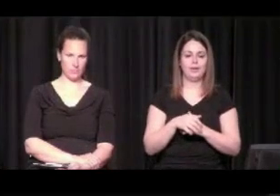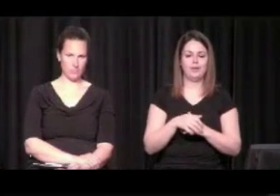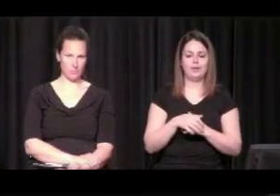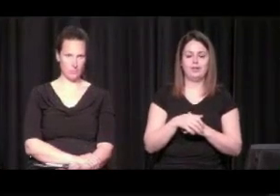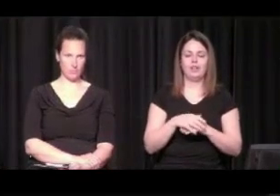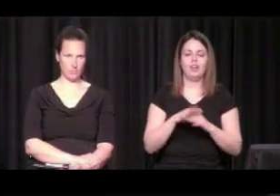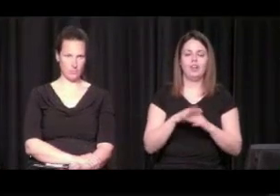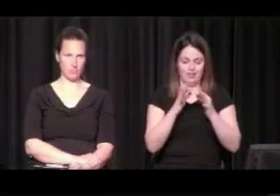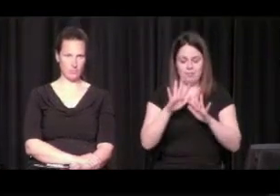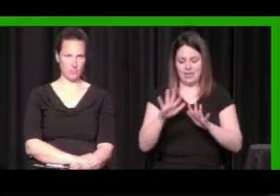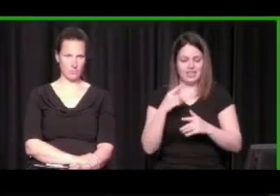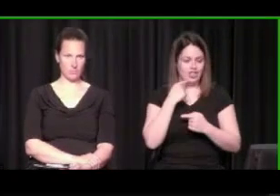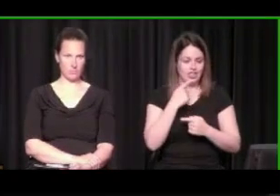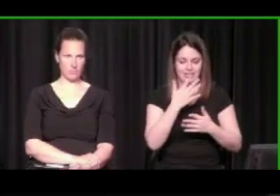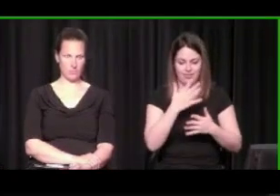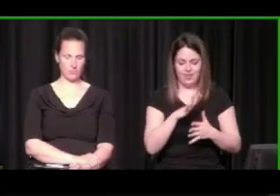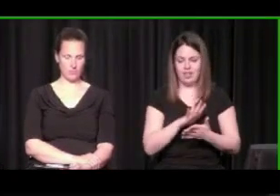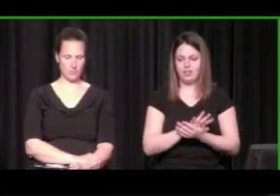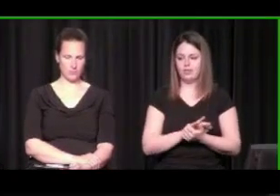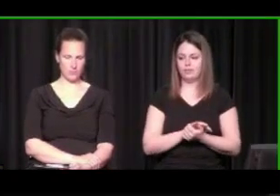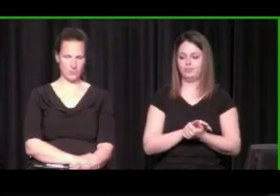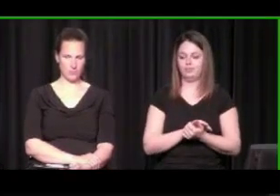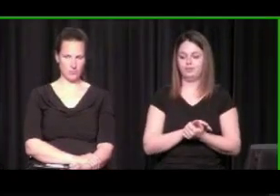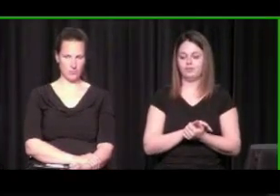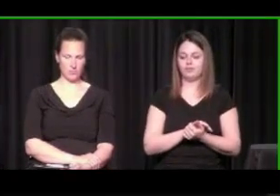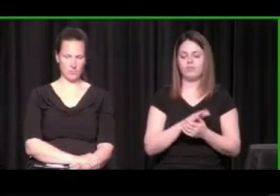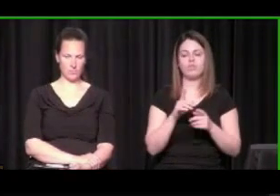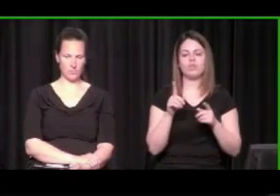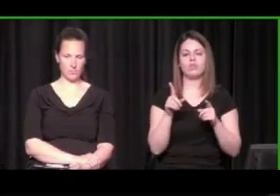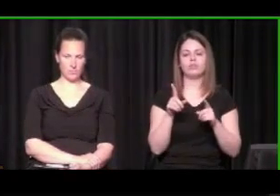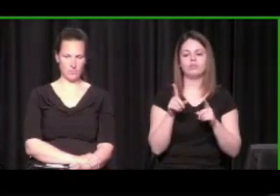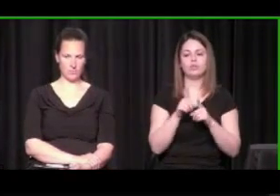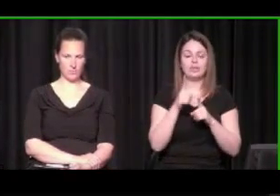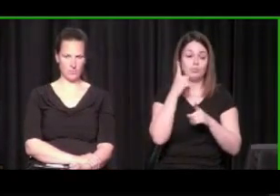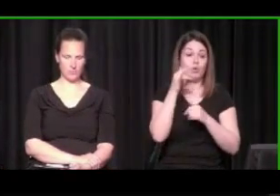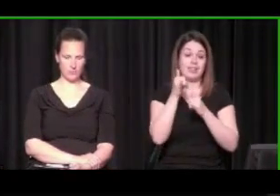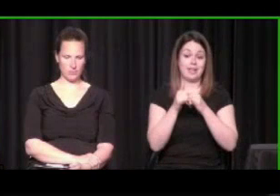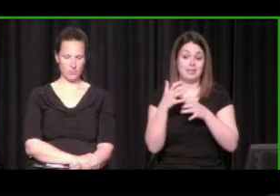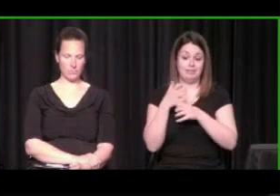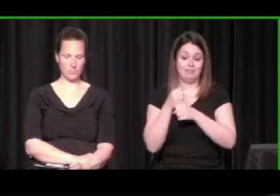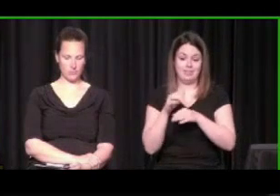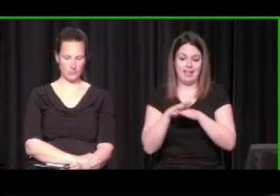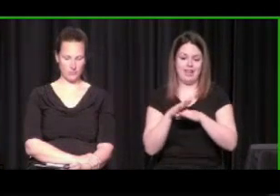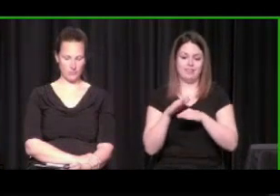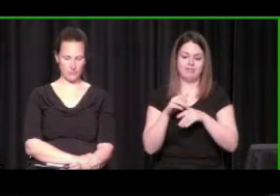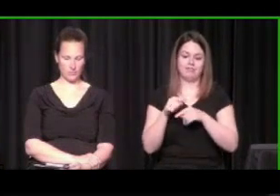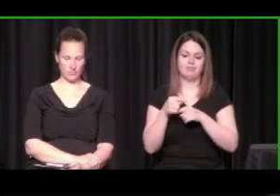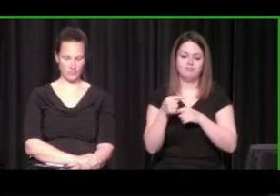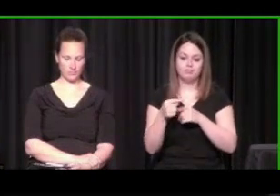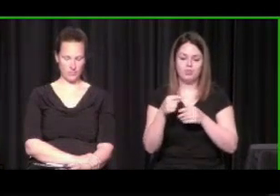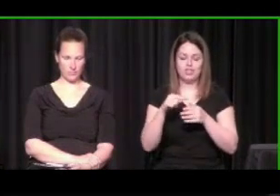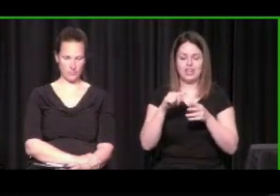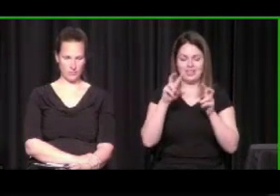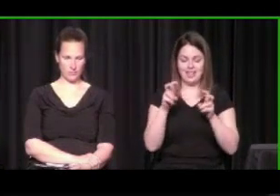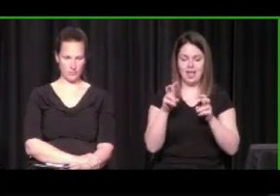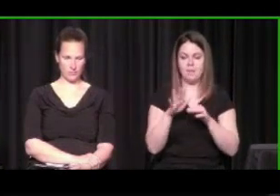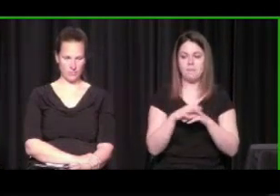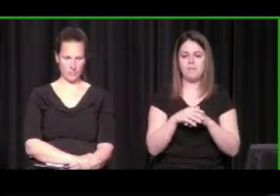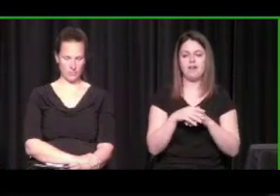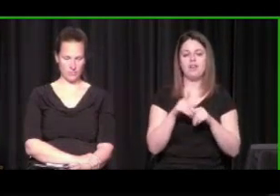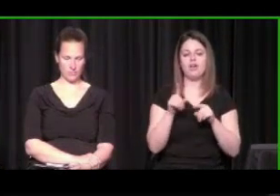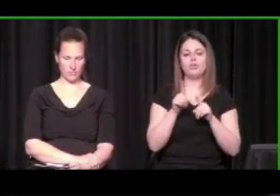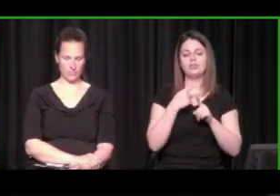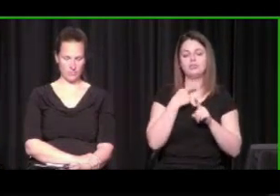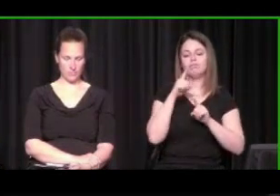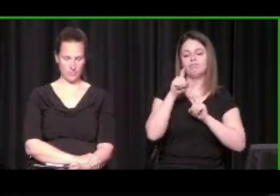Point de vue des familles, voilà. Il y a aussi, quand on va, et juste pour terminer sur ce point-là, avant de passer au prochain thème, quand on